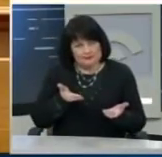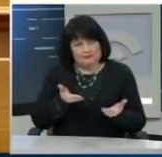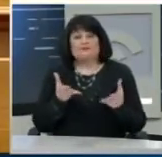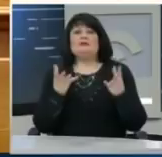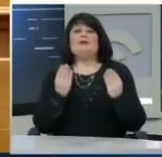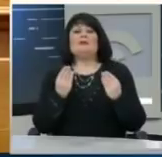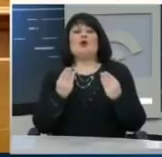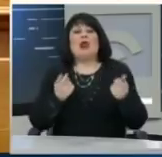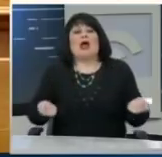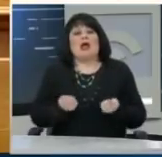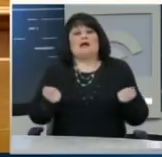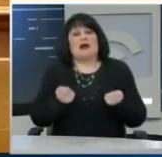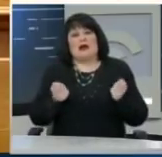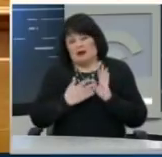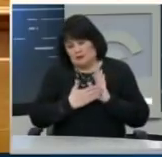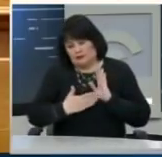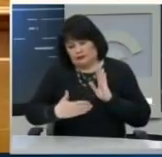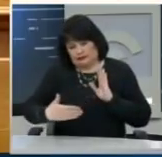πολλά από όσα έγιναν αυτή την περίοδο,